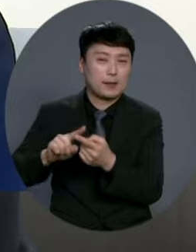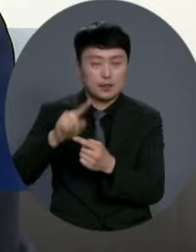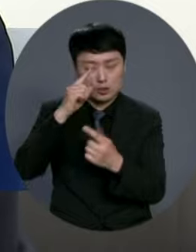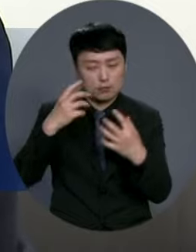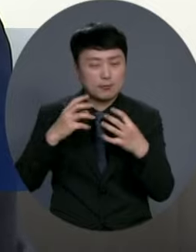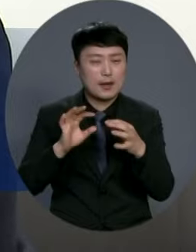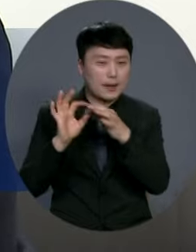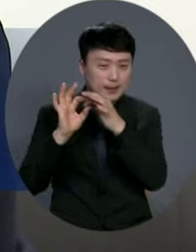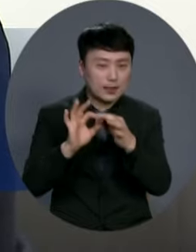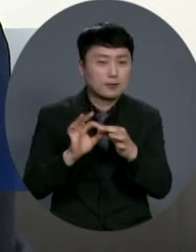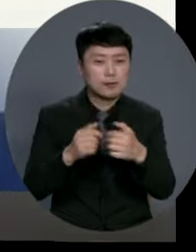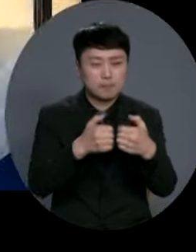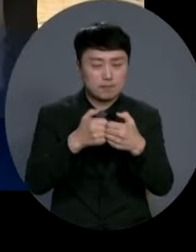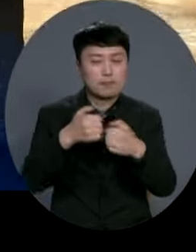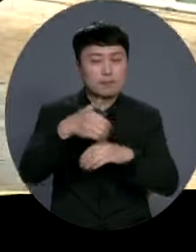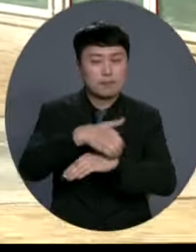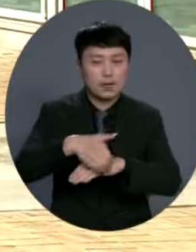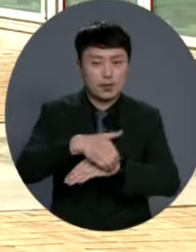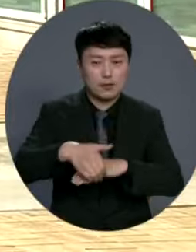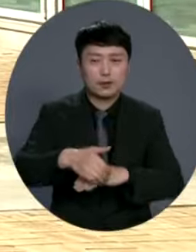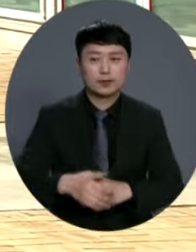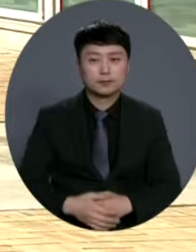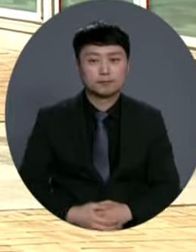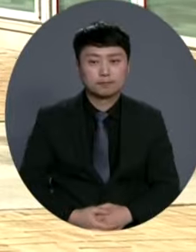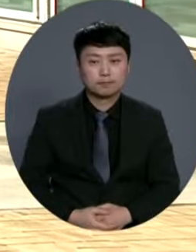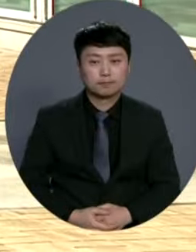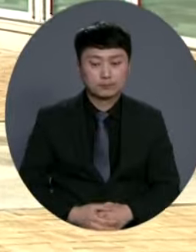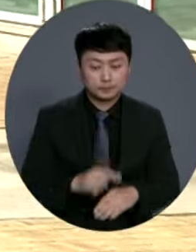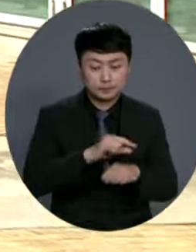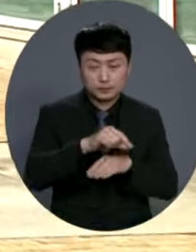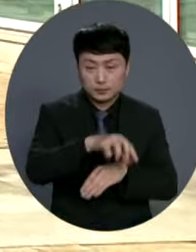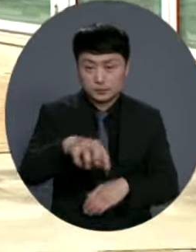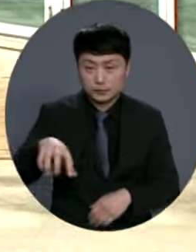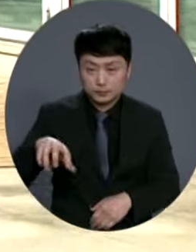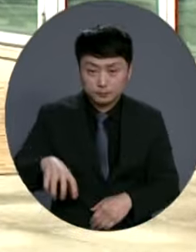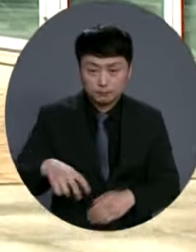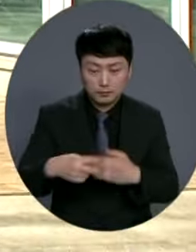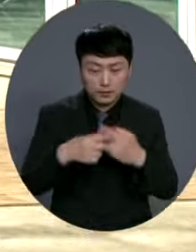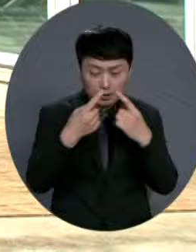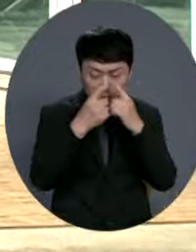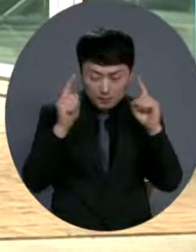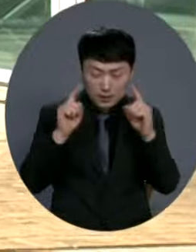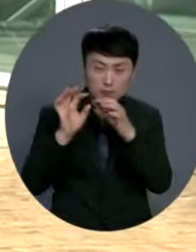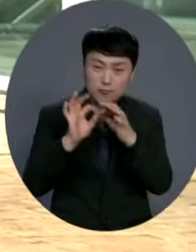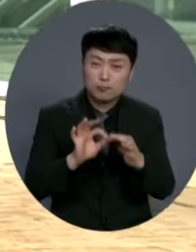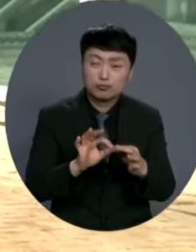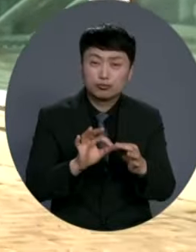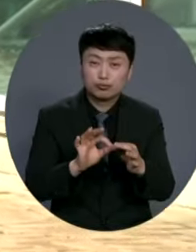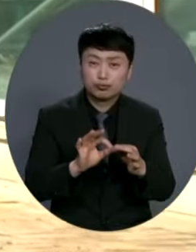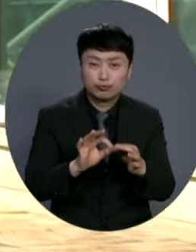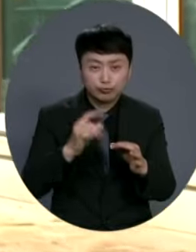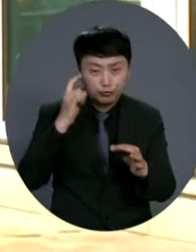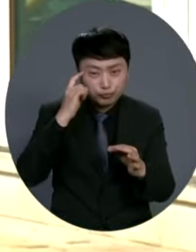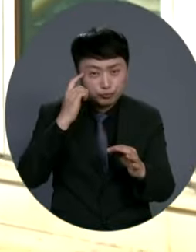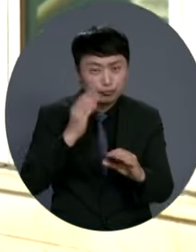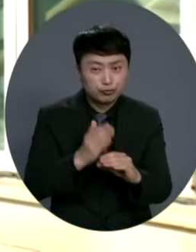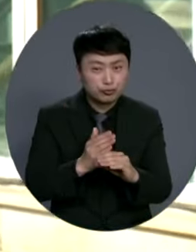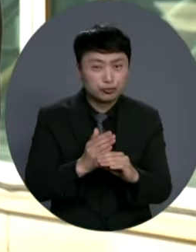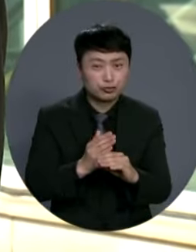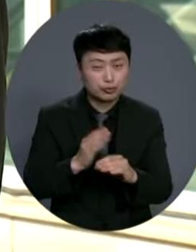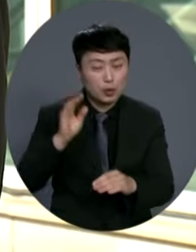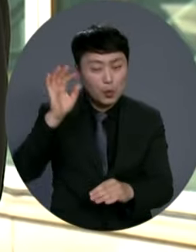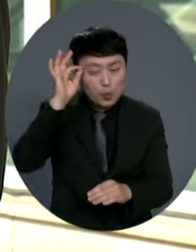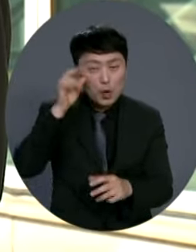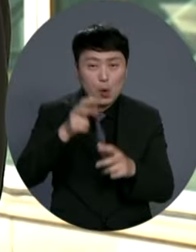정부와 계속 협의해 나갈 계획입니다. 여러 지자체가 의대 신설을 추진하고 있지만 이 가운데 사립대학은